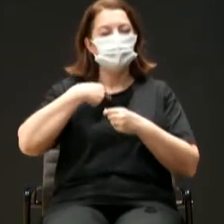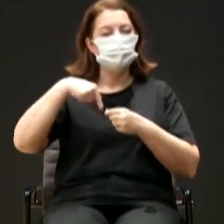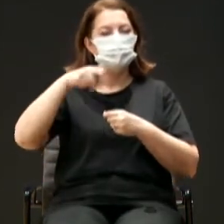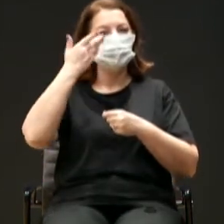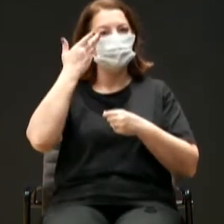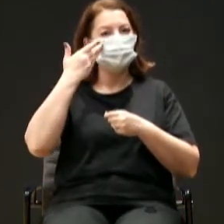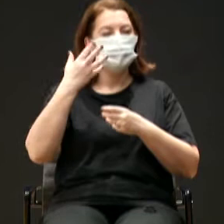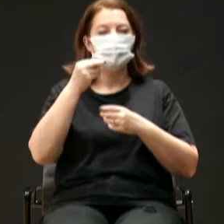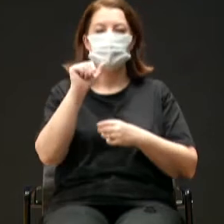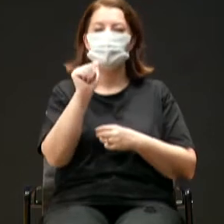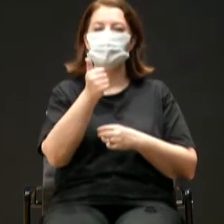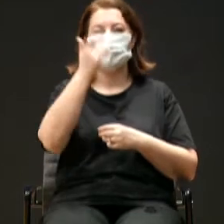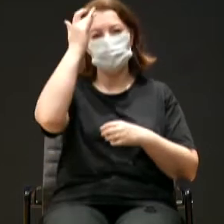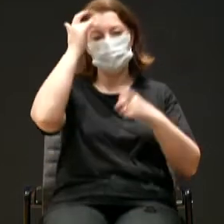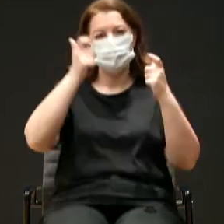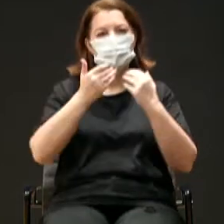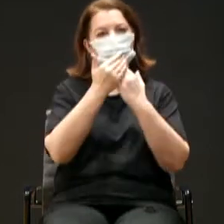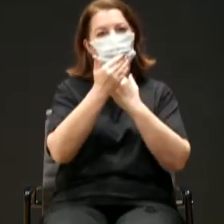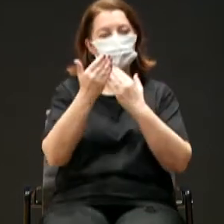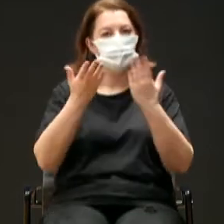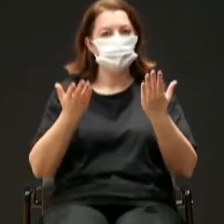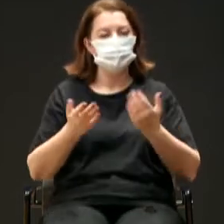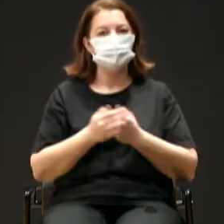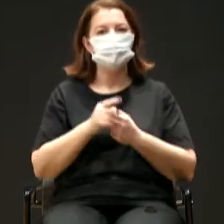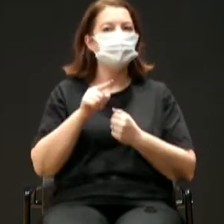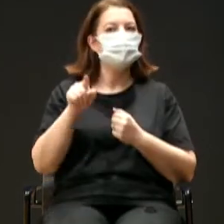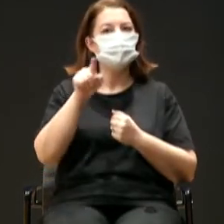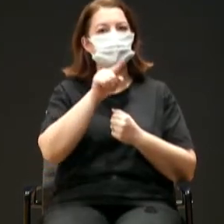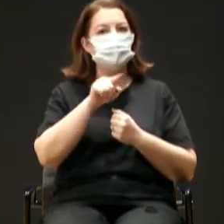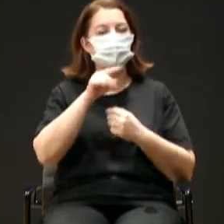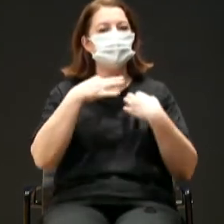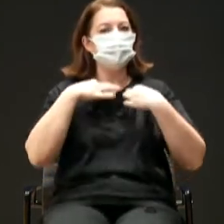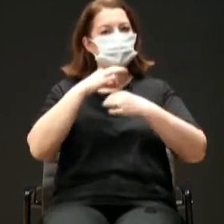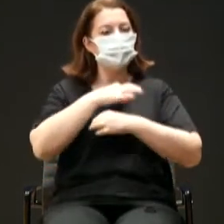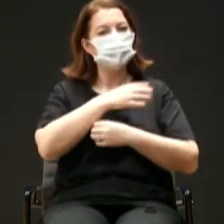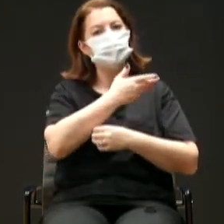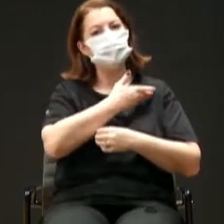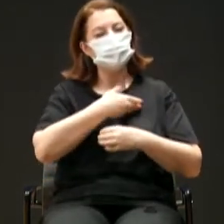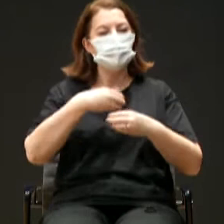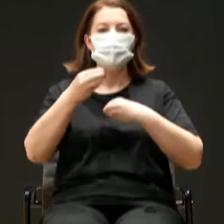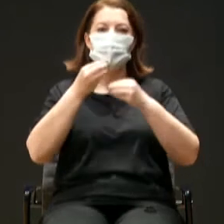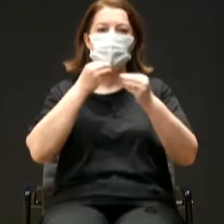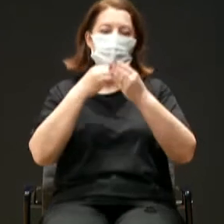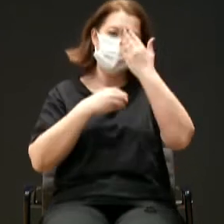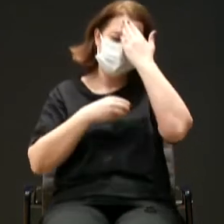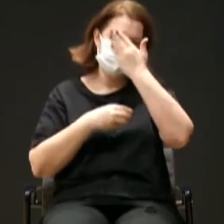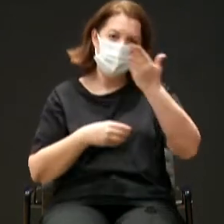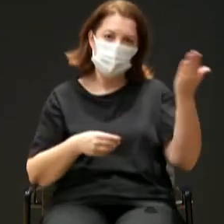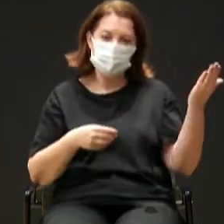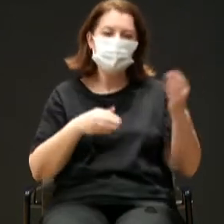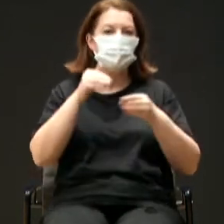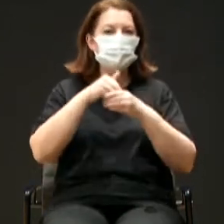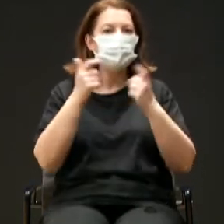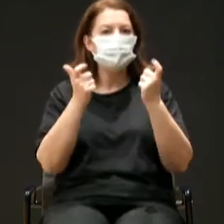izleyen çok değerli Beylikdüzülü komşularımız, sizleri saygıyla, sevgiyle, muhabbetle selamlıyorum.